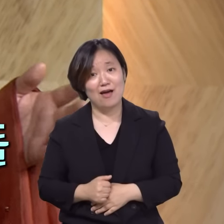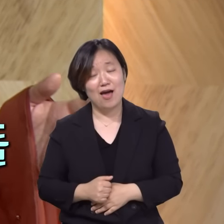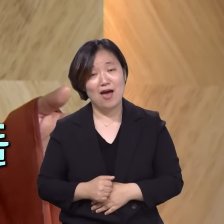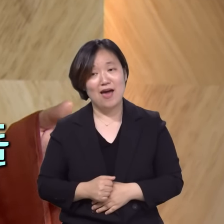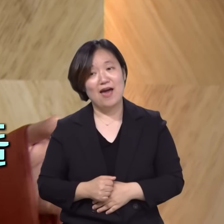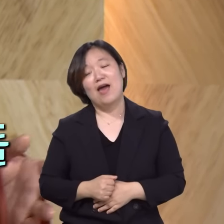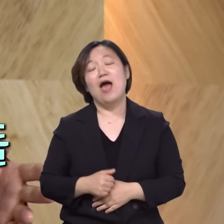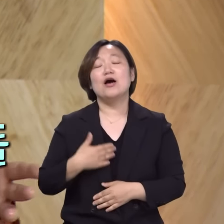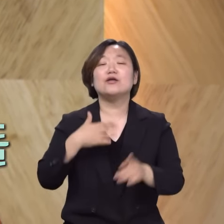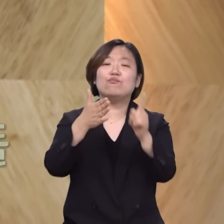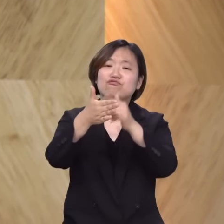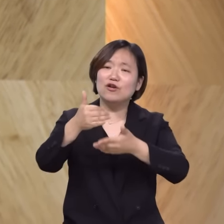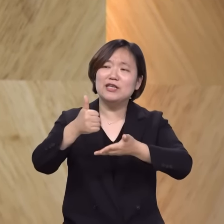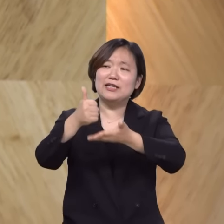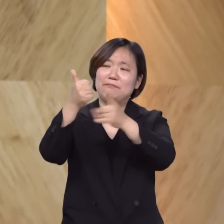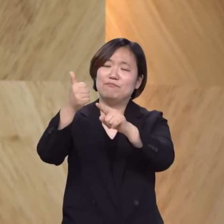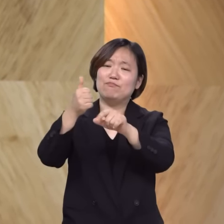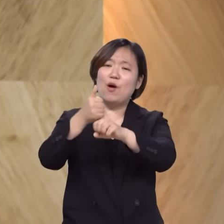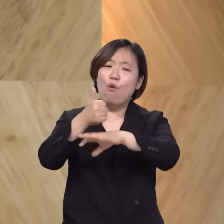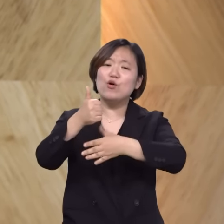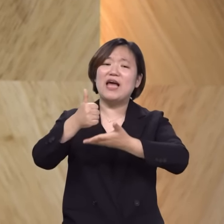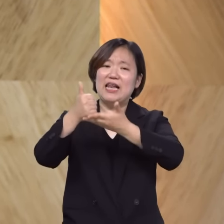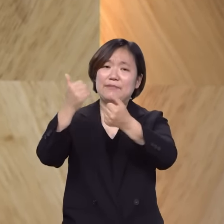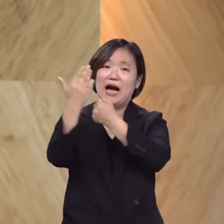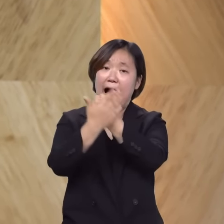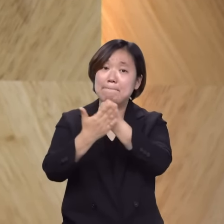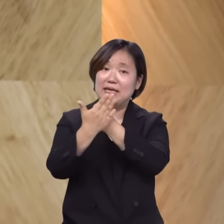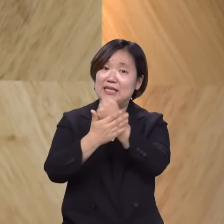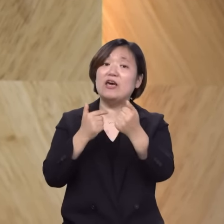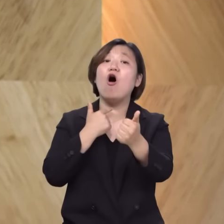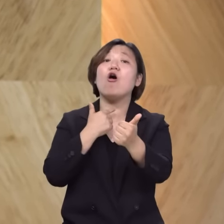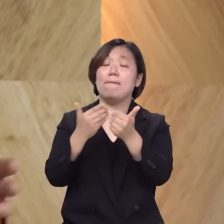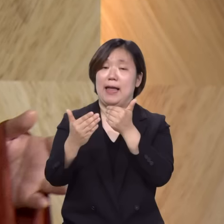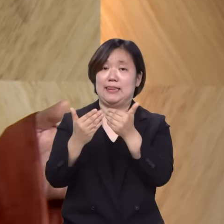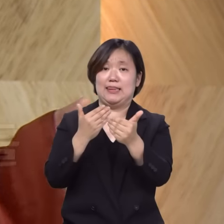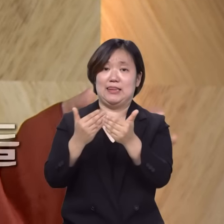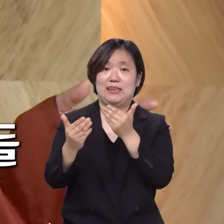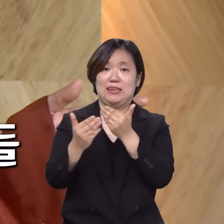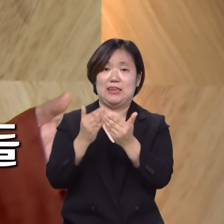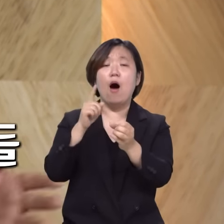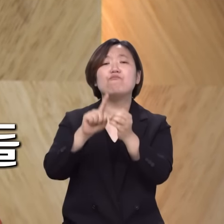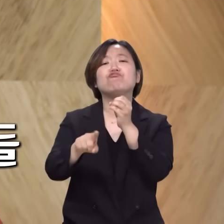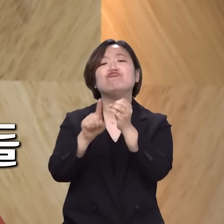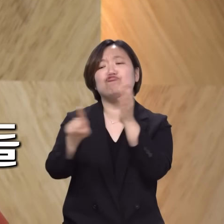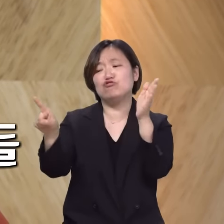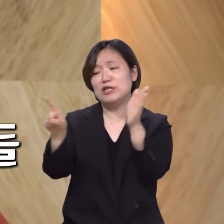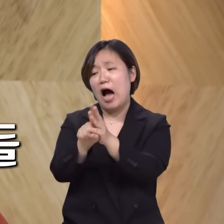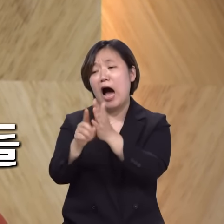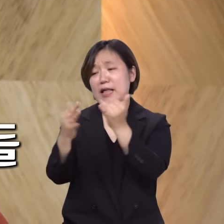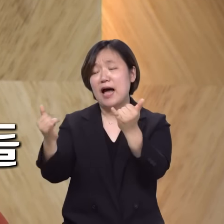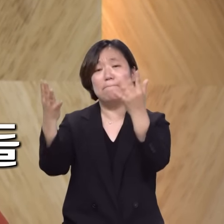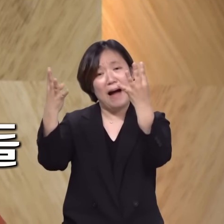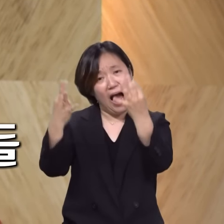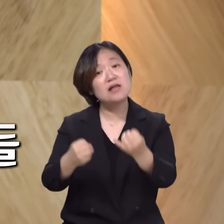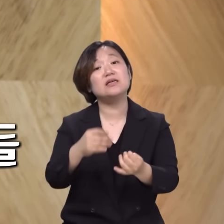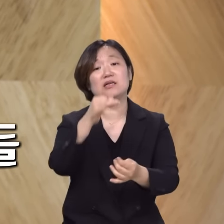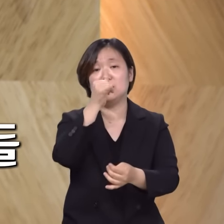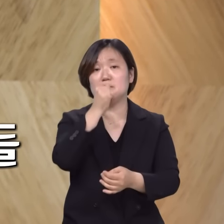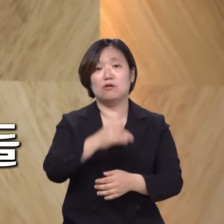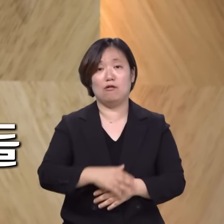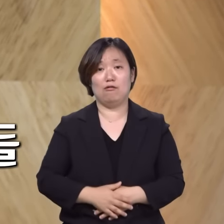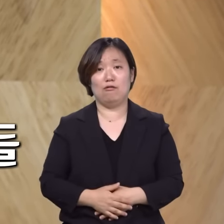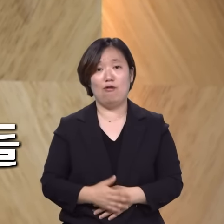불보살님의 가피를 실제로 생생하게 체험하신 그런 불자들이 굉장히 많습니다 그런